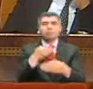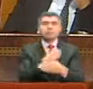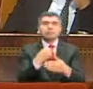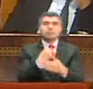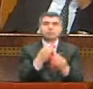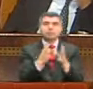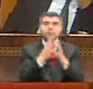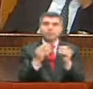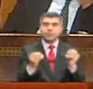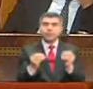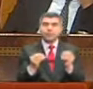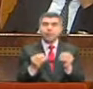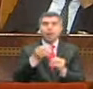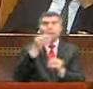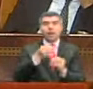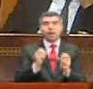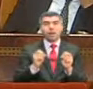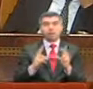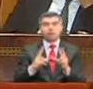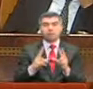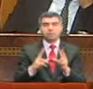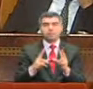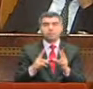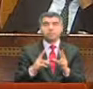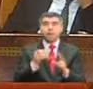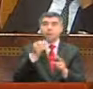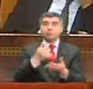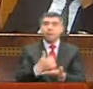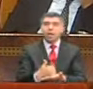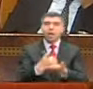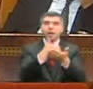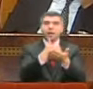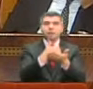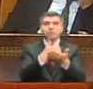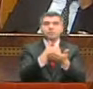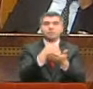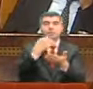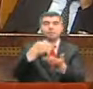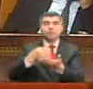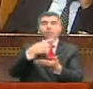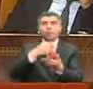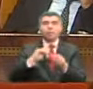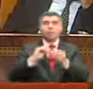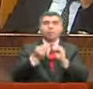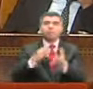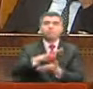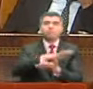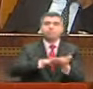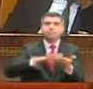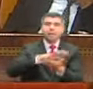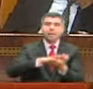اقليمي، واحد المستشفى اللي خاصكم تعطوا واحد العنايه سيد الوزير، لانه راه اشكال كبير تما في